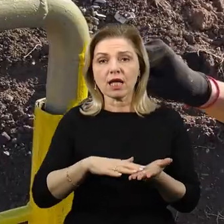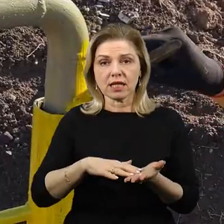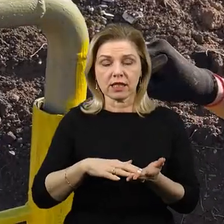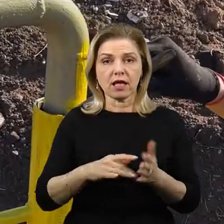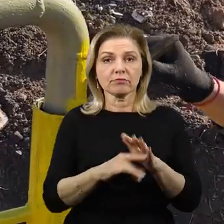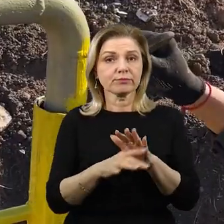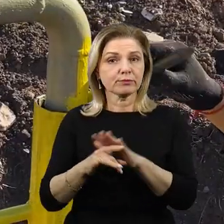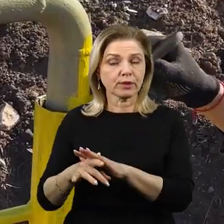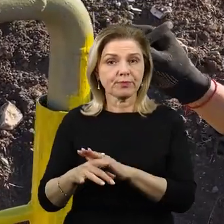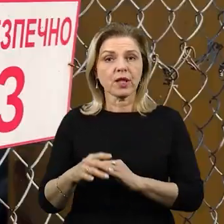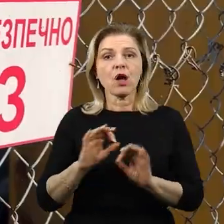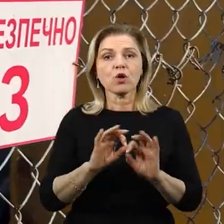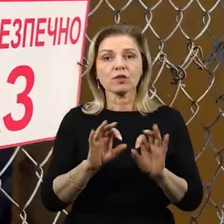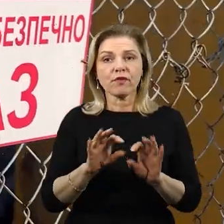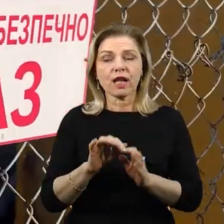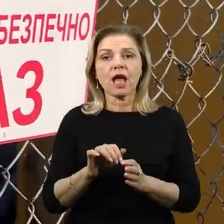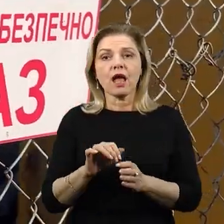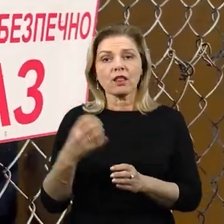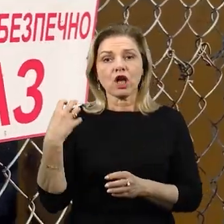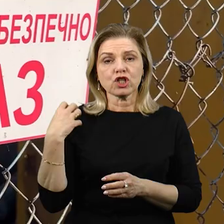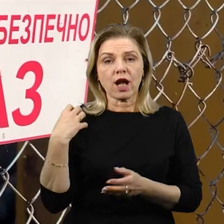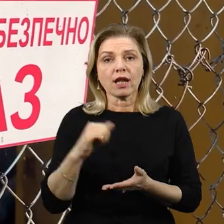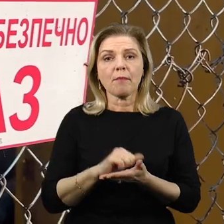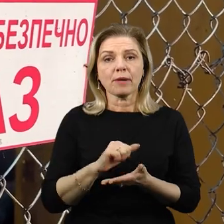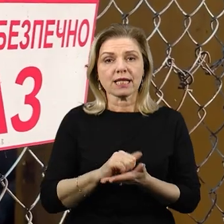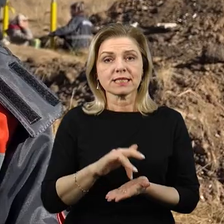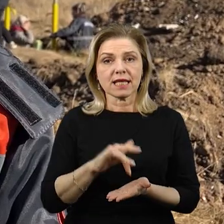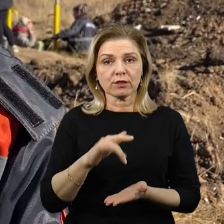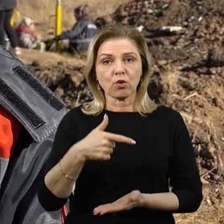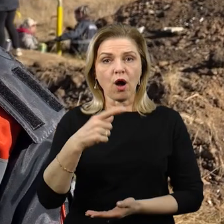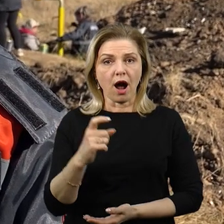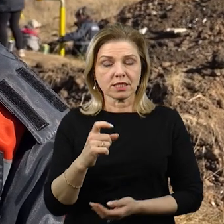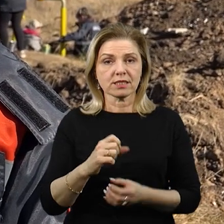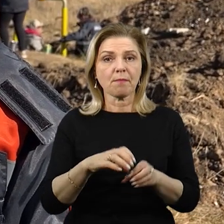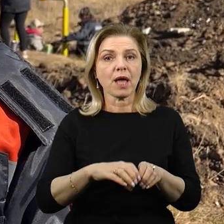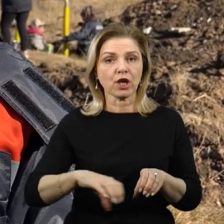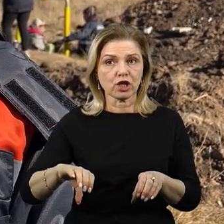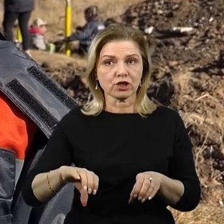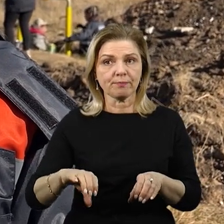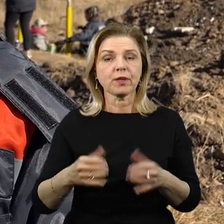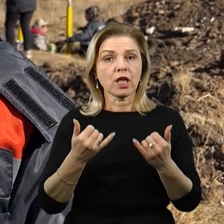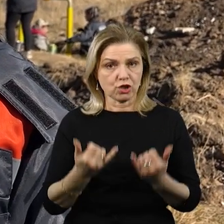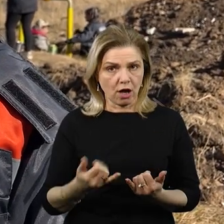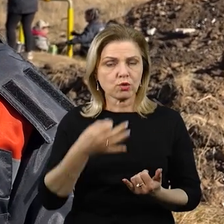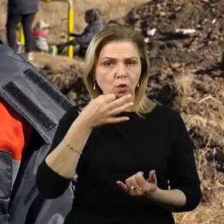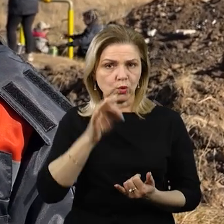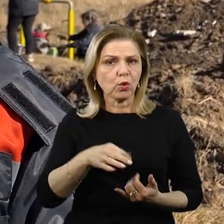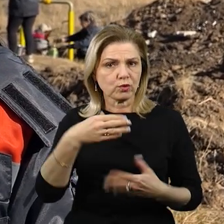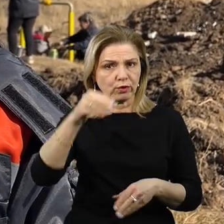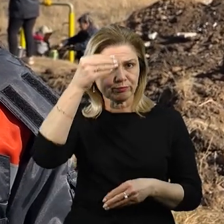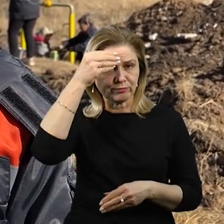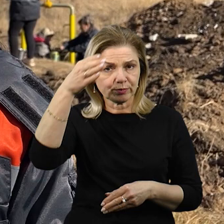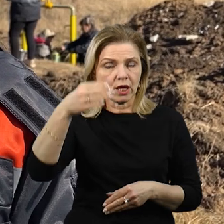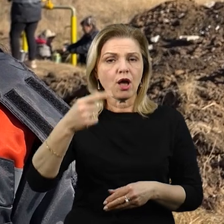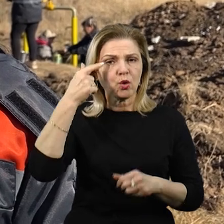криісанова начальниця прес-центру Миколаївської філії газмережі зараз вже ми на досвіді розуміємо які роботи